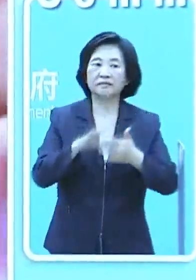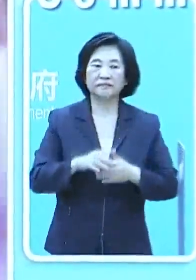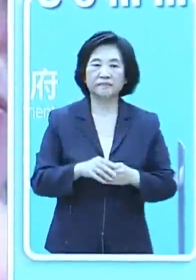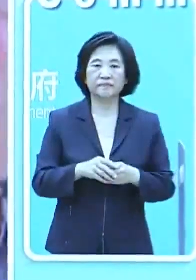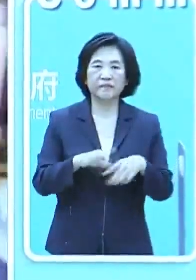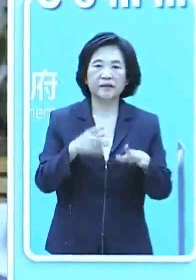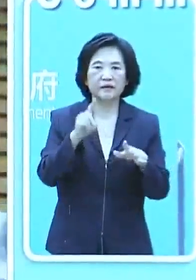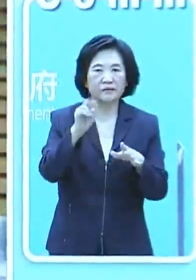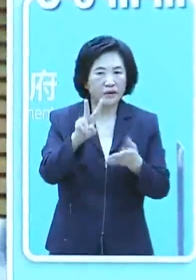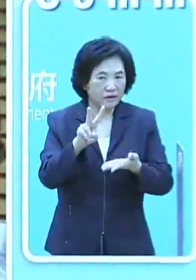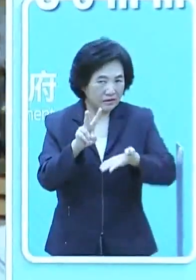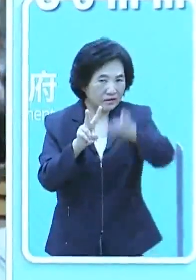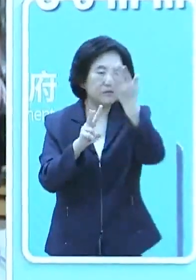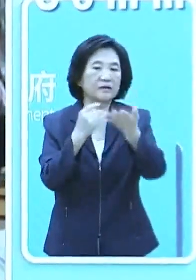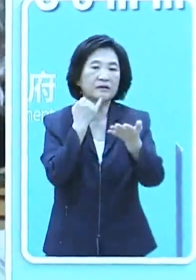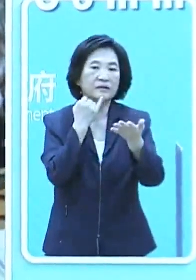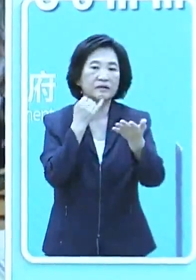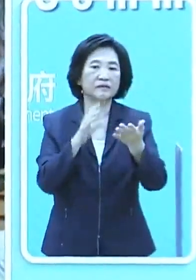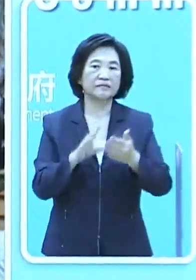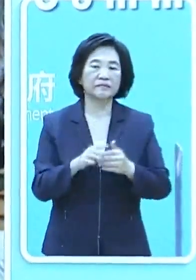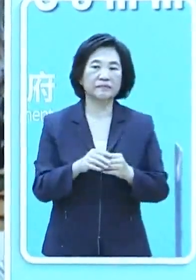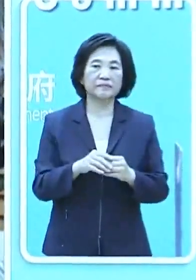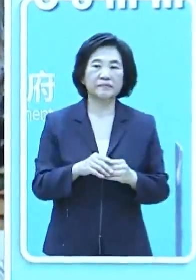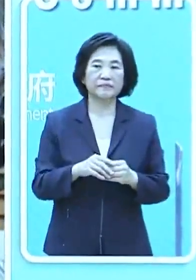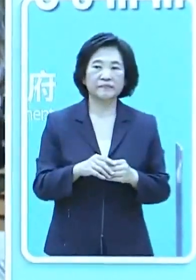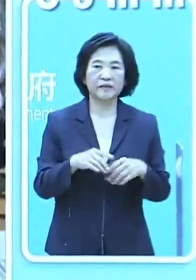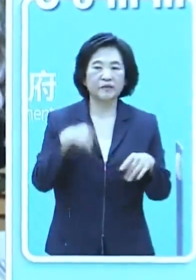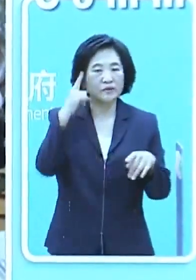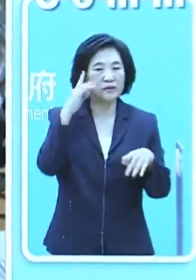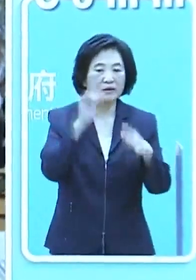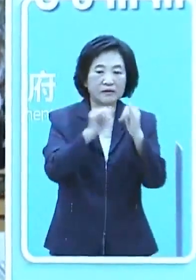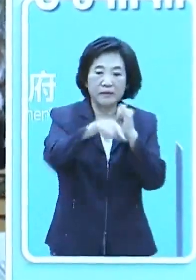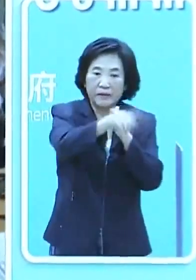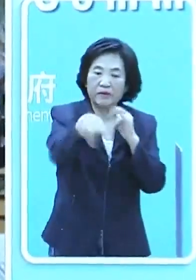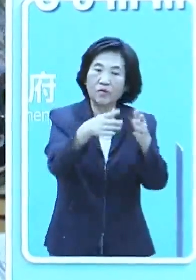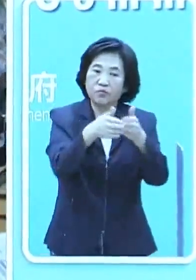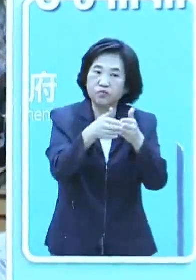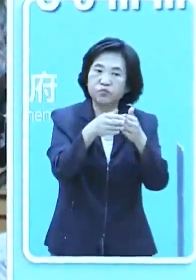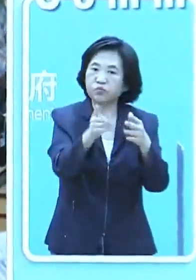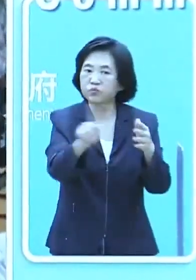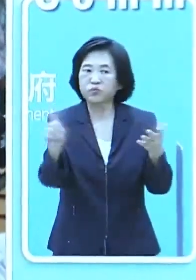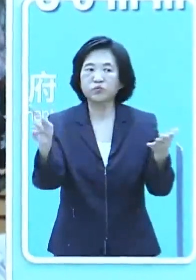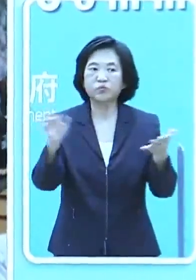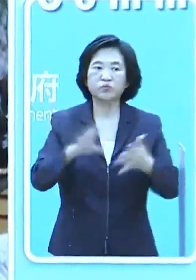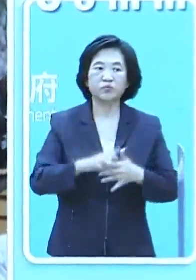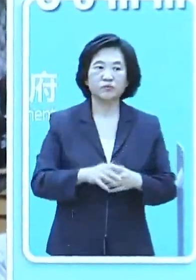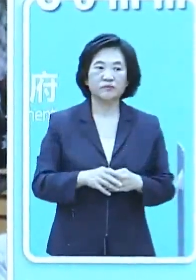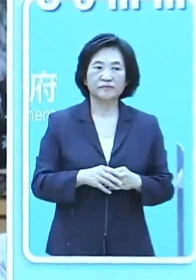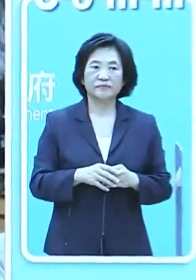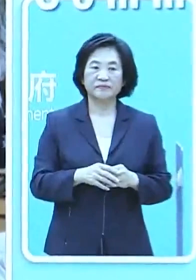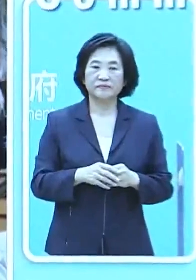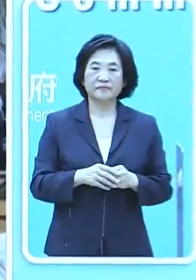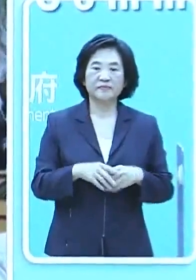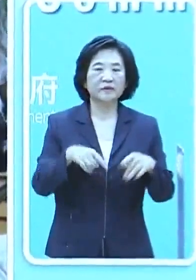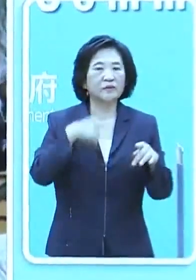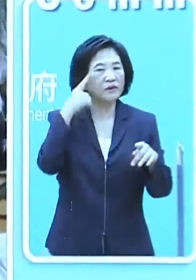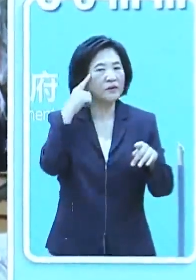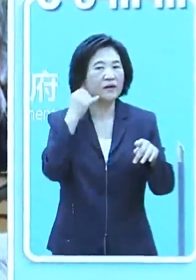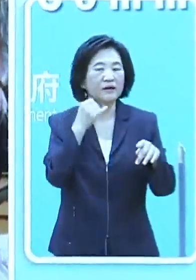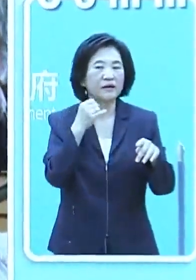一万二以上，所以对绝大多数的市民朋友需要是没问题。事实上我们那几个三个，所以我们是这